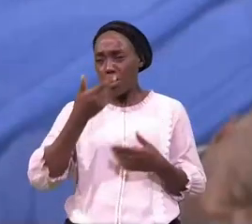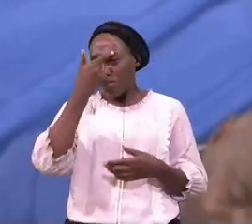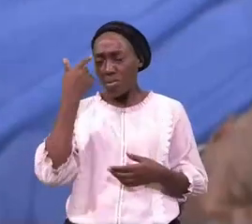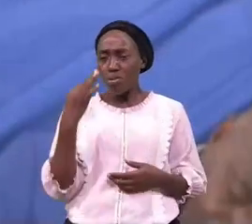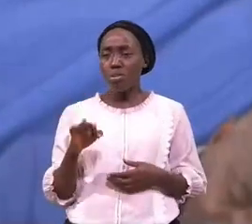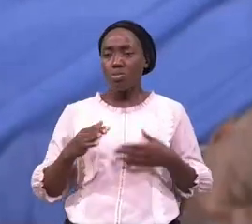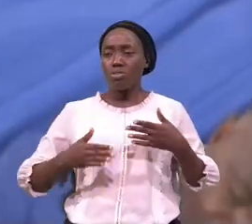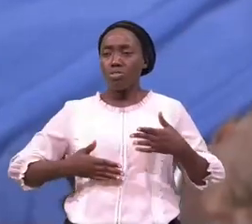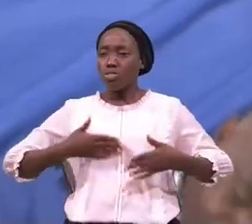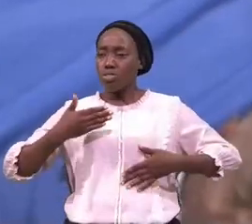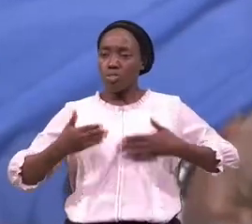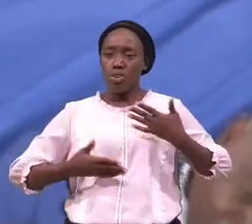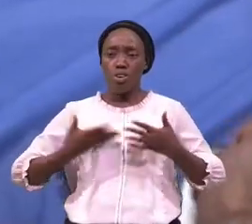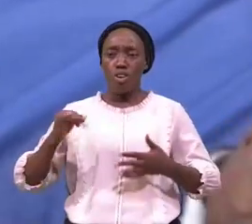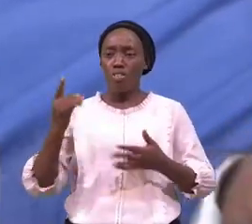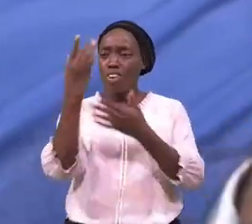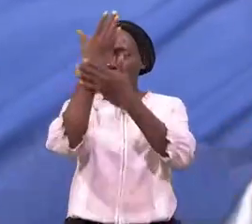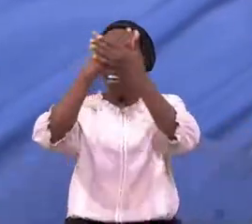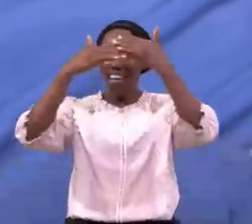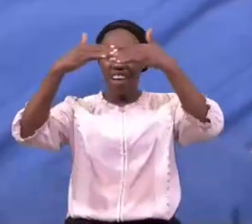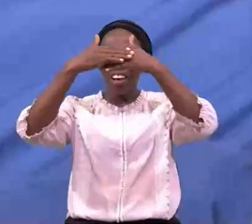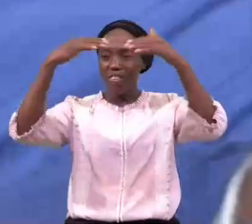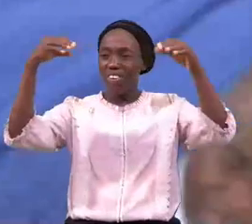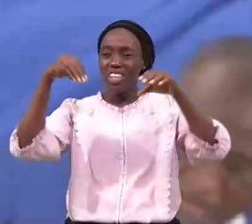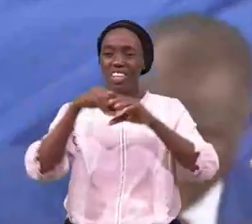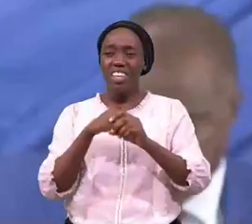Cette personne qui est toujours joyeuse à cause de la joie du ciel.